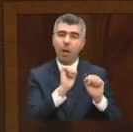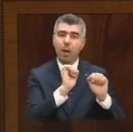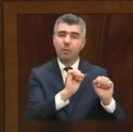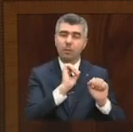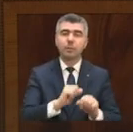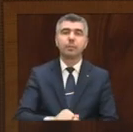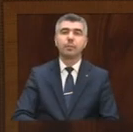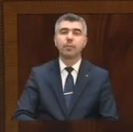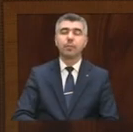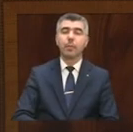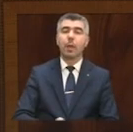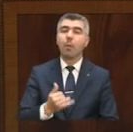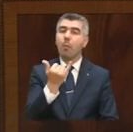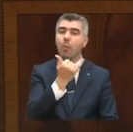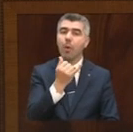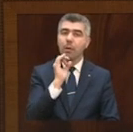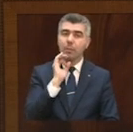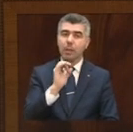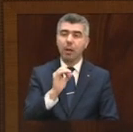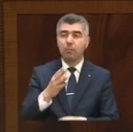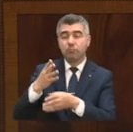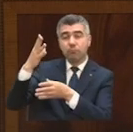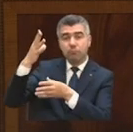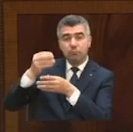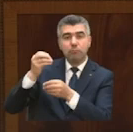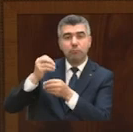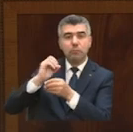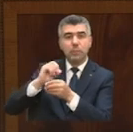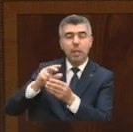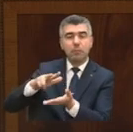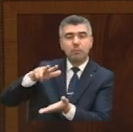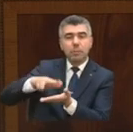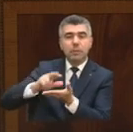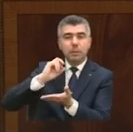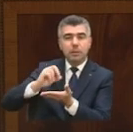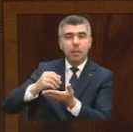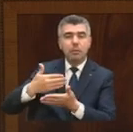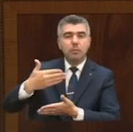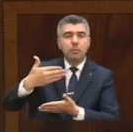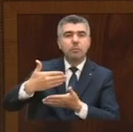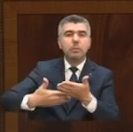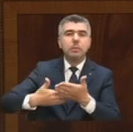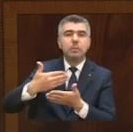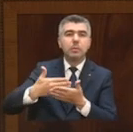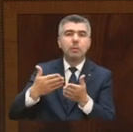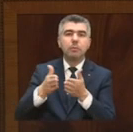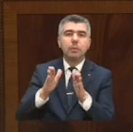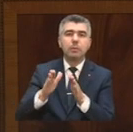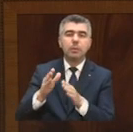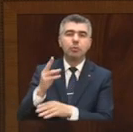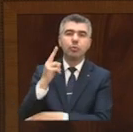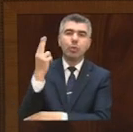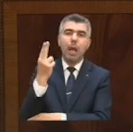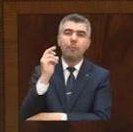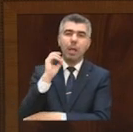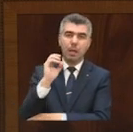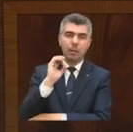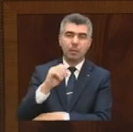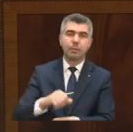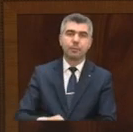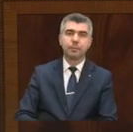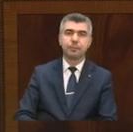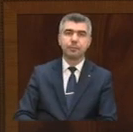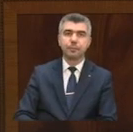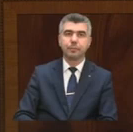اعمال المعايير العلميه وحدها للبث في طلبات تراخيص فتح مؤسسات تعليم العالي الخصوصي